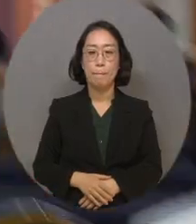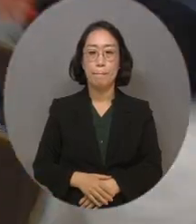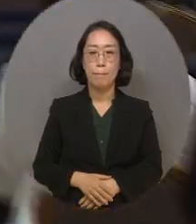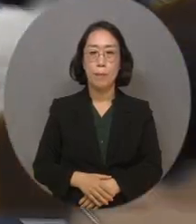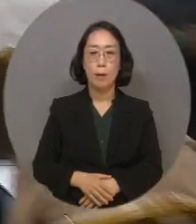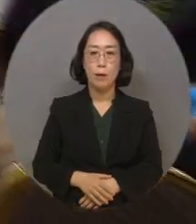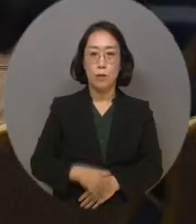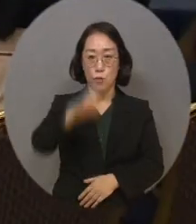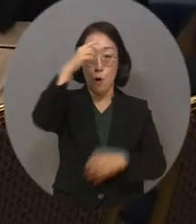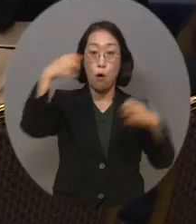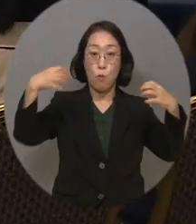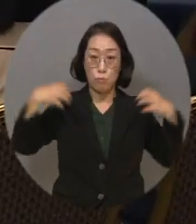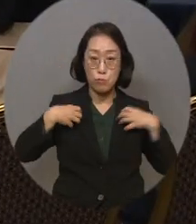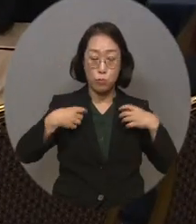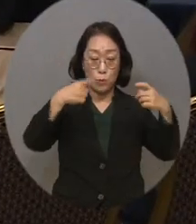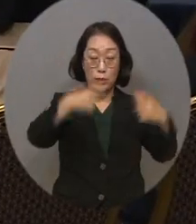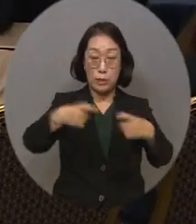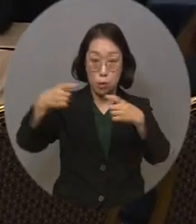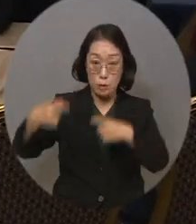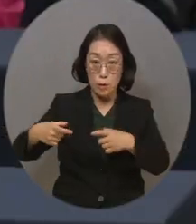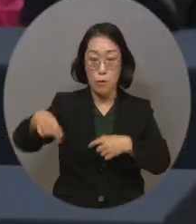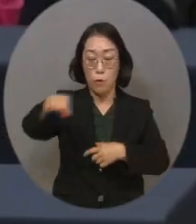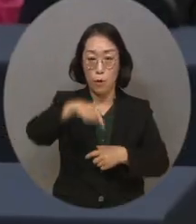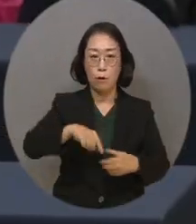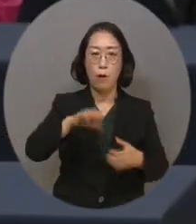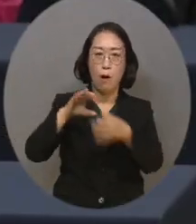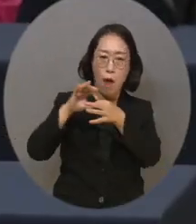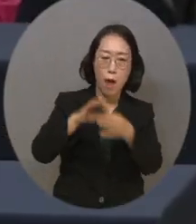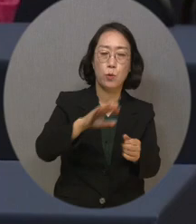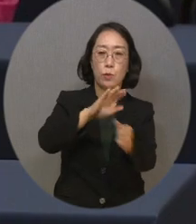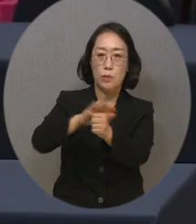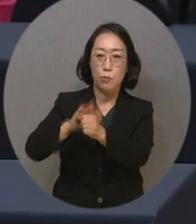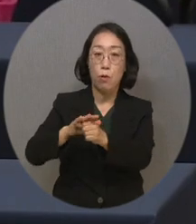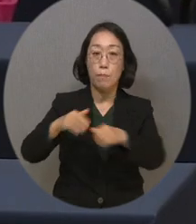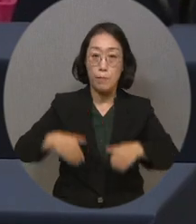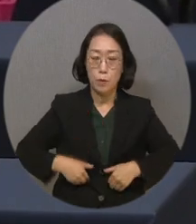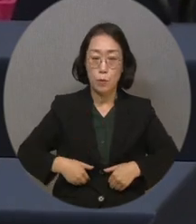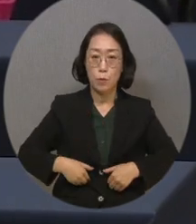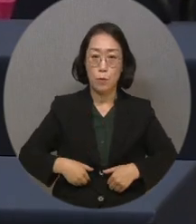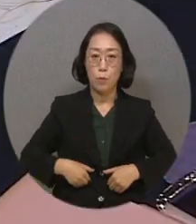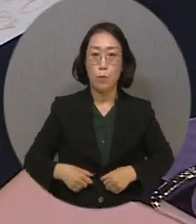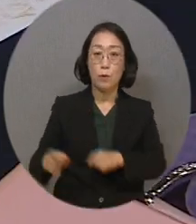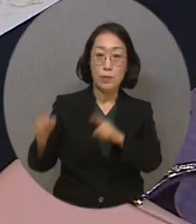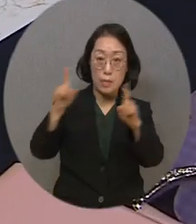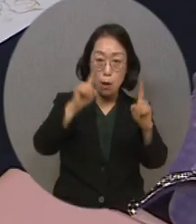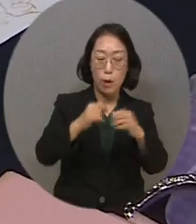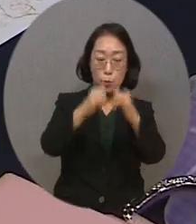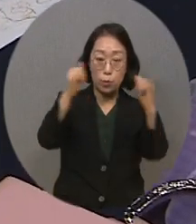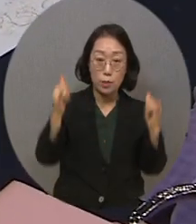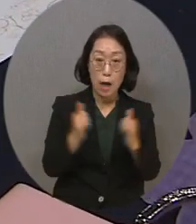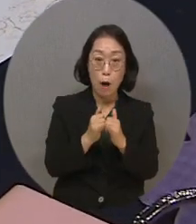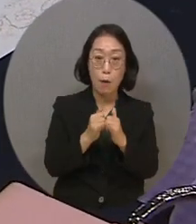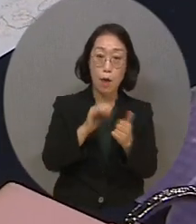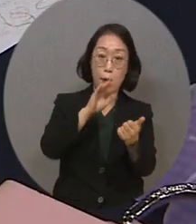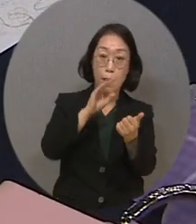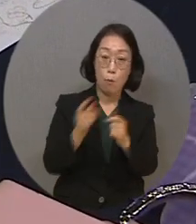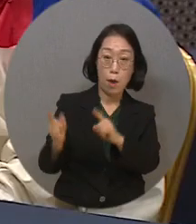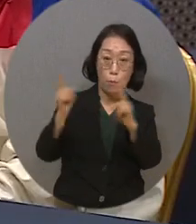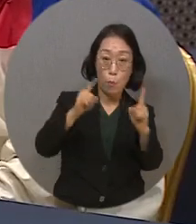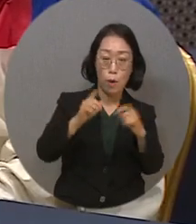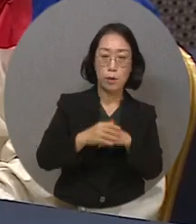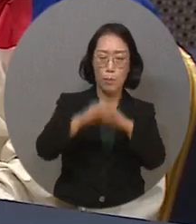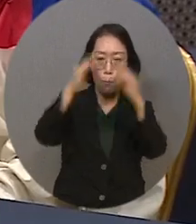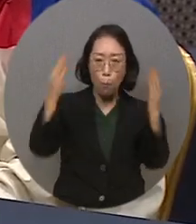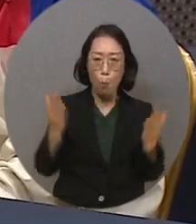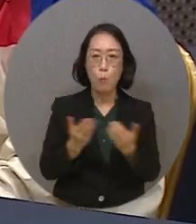국가와 지자체의 안정적이고 지속적인 지원이 필요한 가운데 재활치료와 사회복귀 사이의 공백은 다시